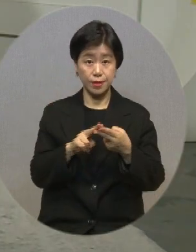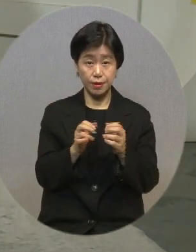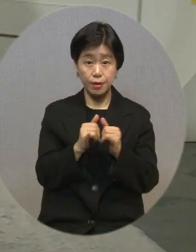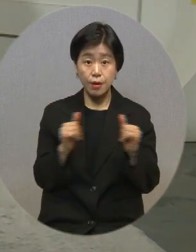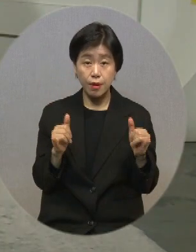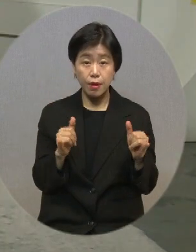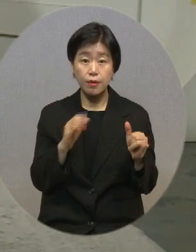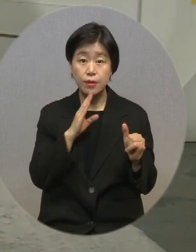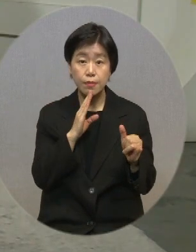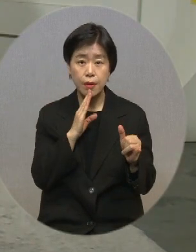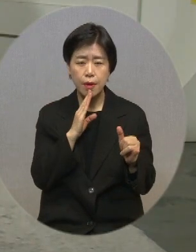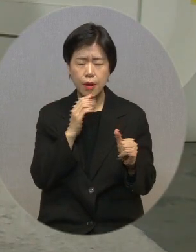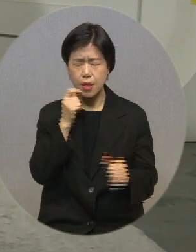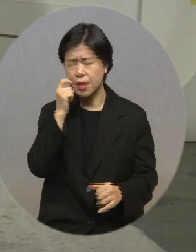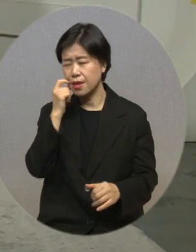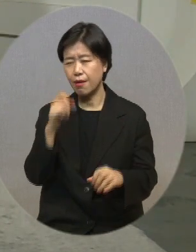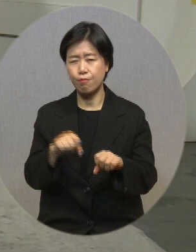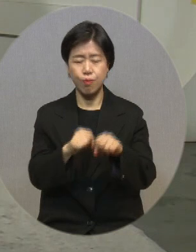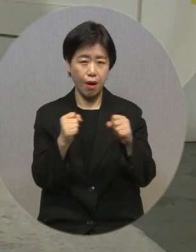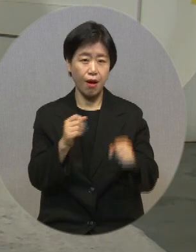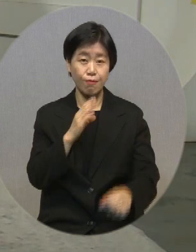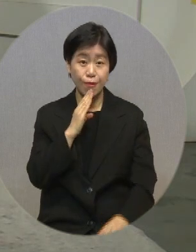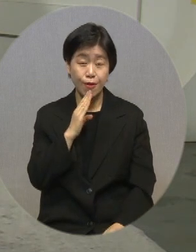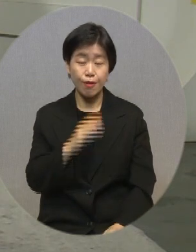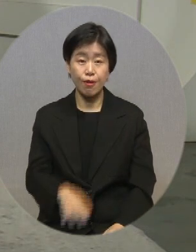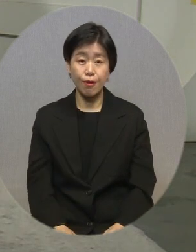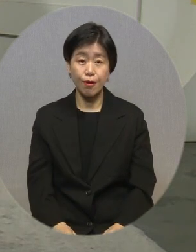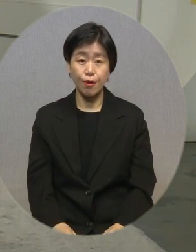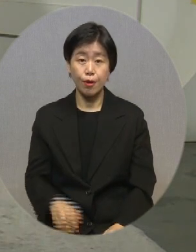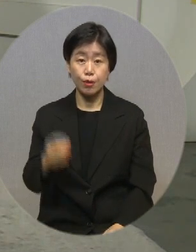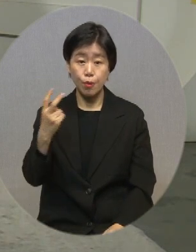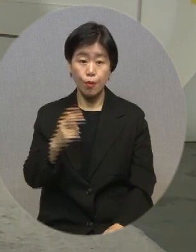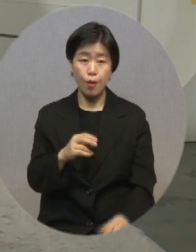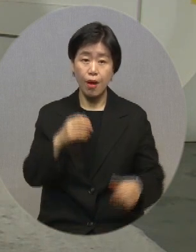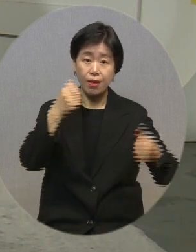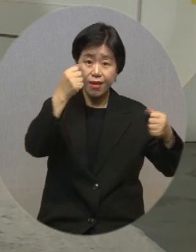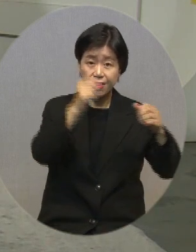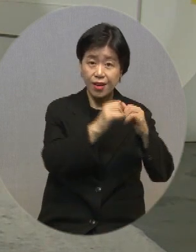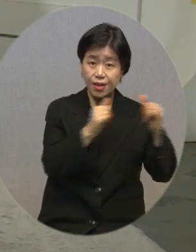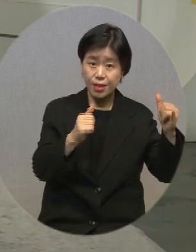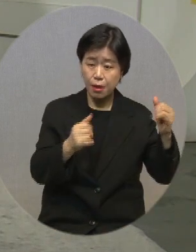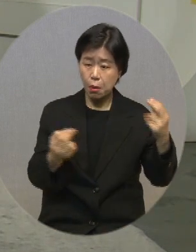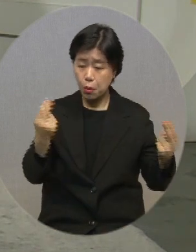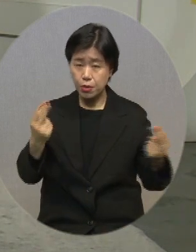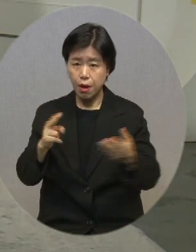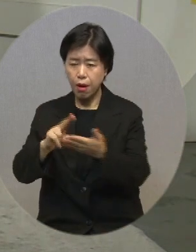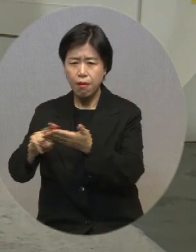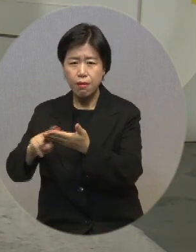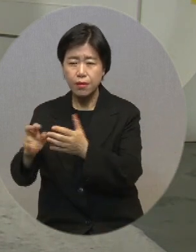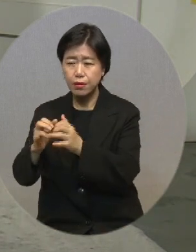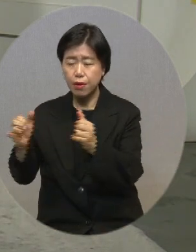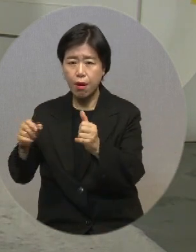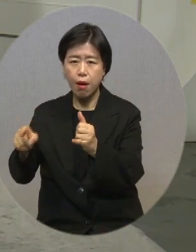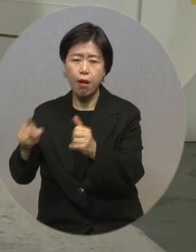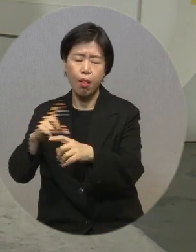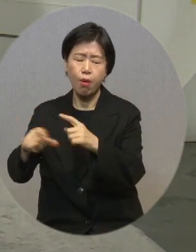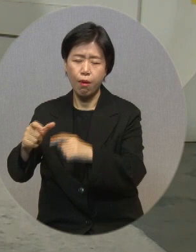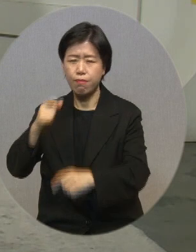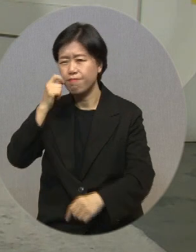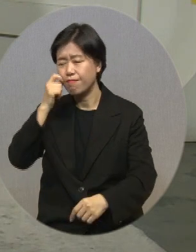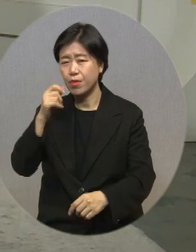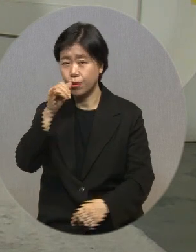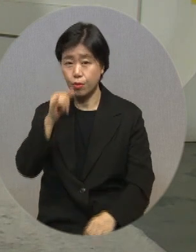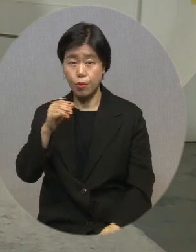네. 굉장히 인기도 끌고 네. 어떤 분들은 연예인보다 이건 세계적으로 인기가 있어요. 네. 이 작품이 하나 히트가 되면